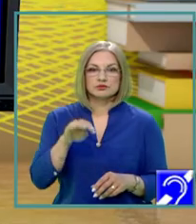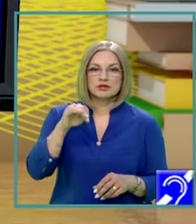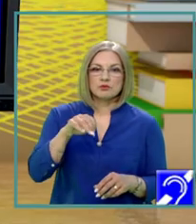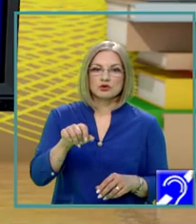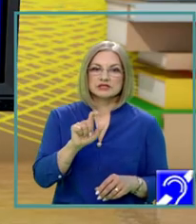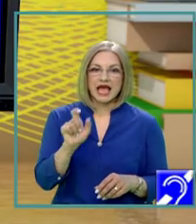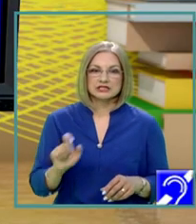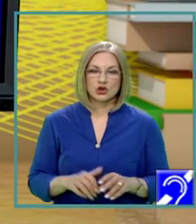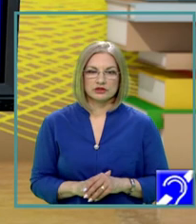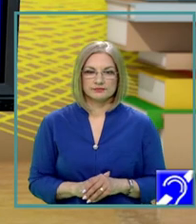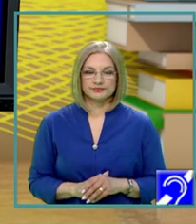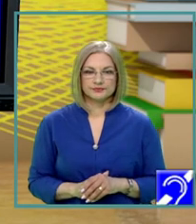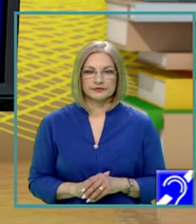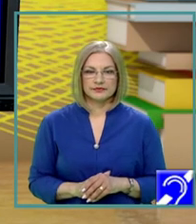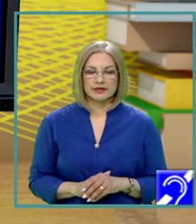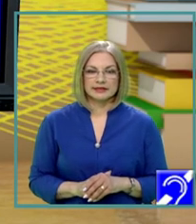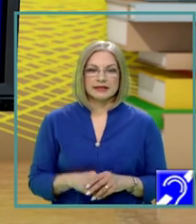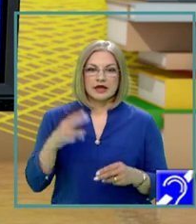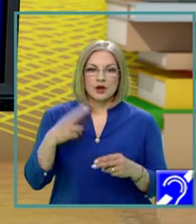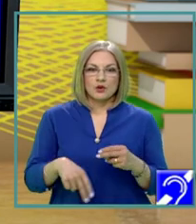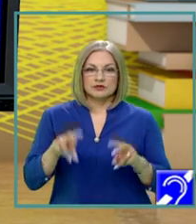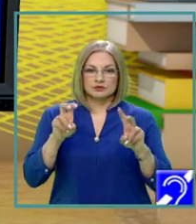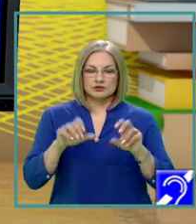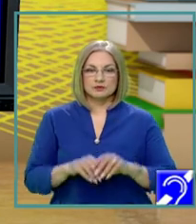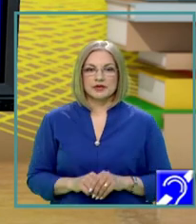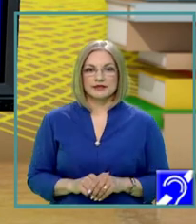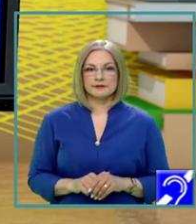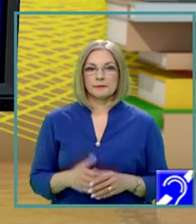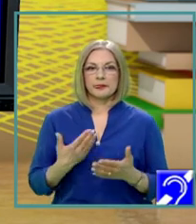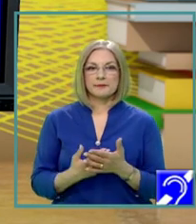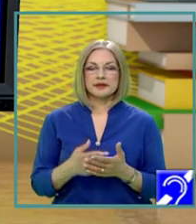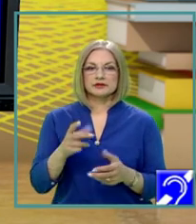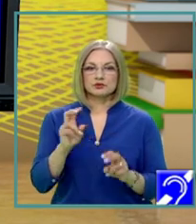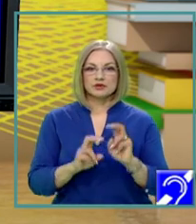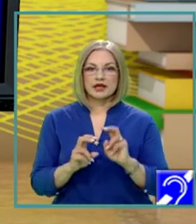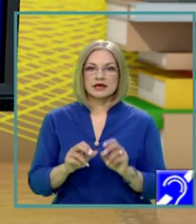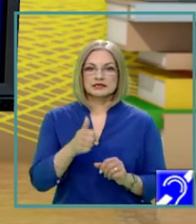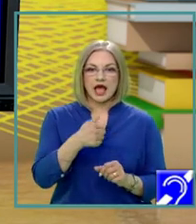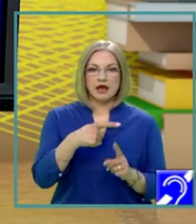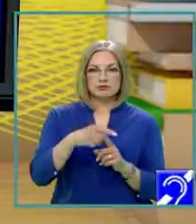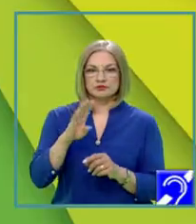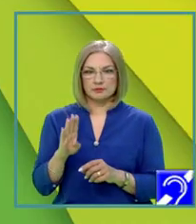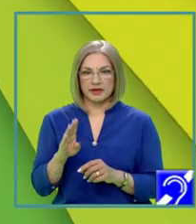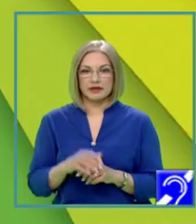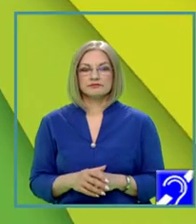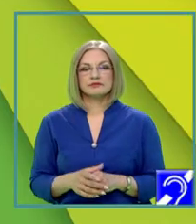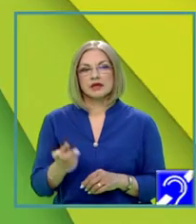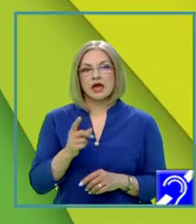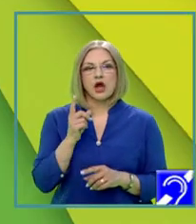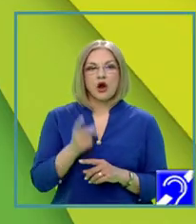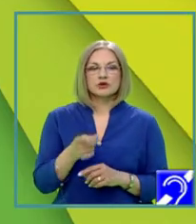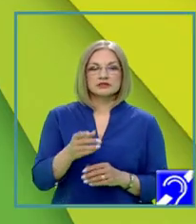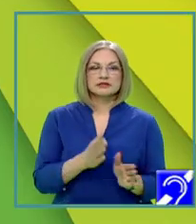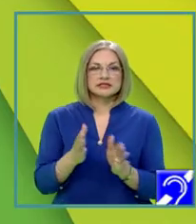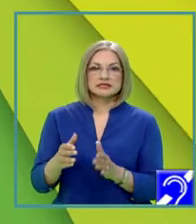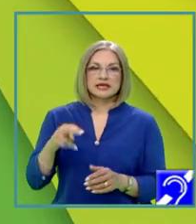am ajuns la ultimul subiect și anume la subiectul f pentru o reacție de tipul a plus b trei sunt produși ordinele parțiale de reacție